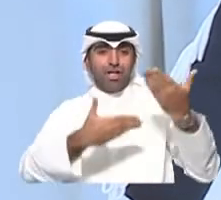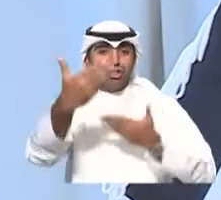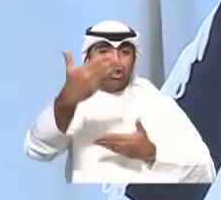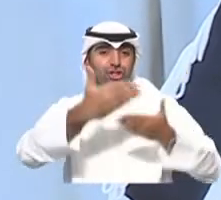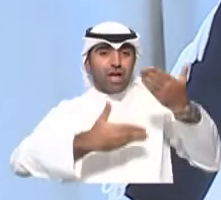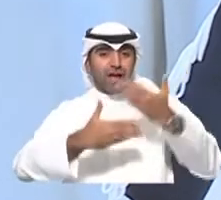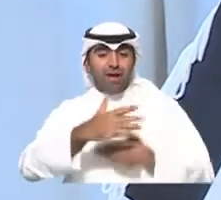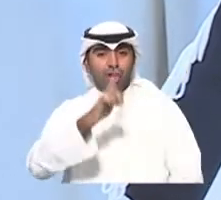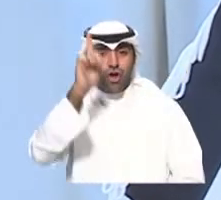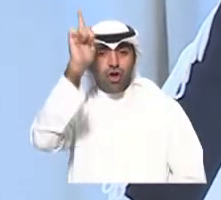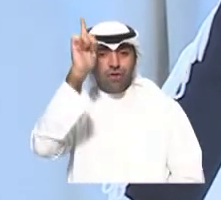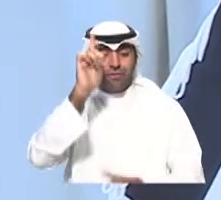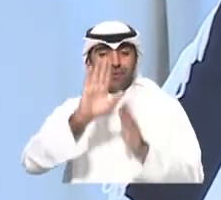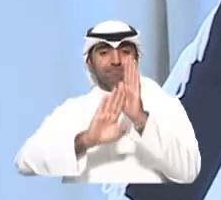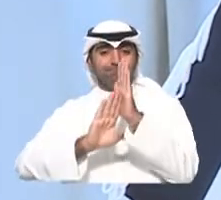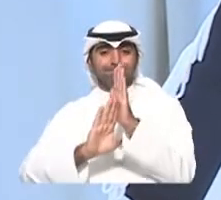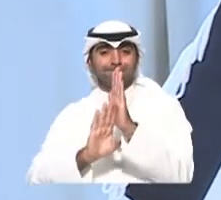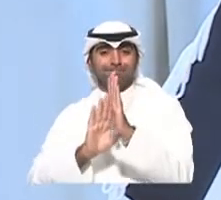وفرت من خلالها